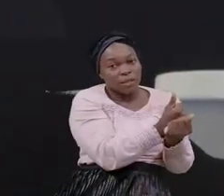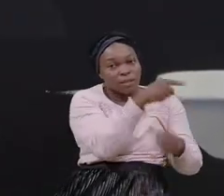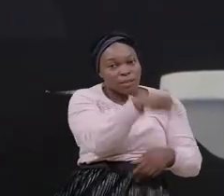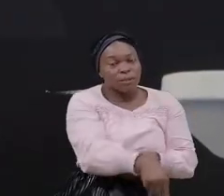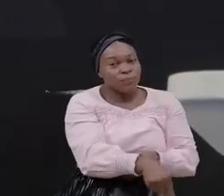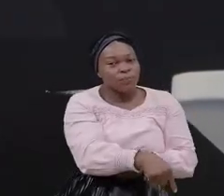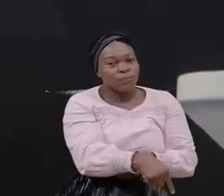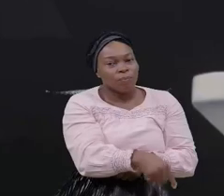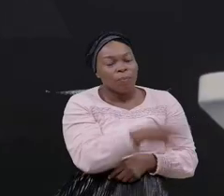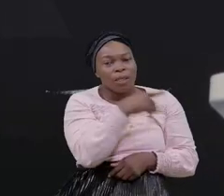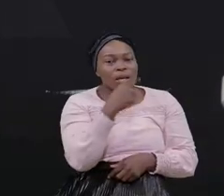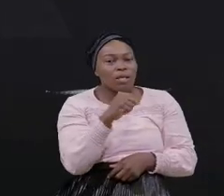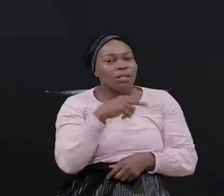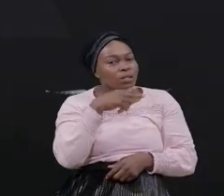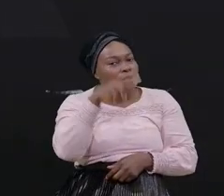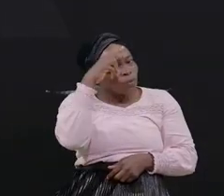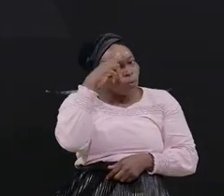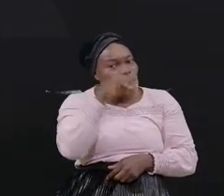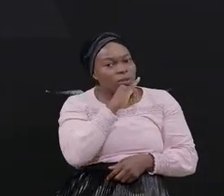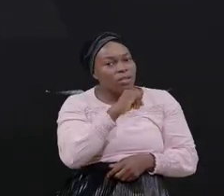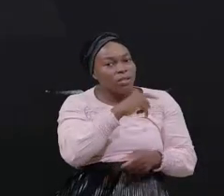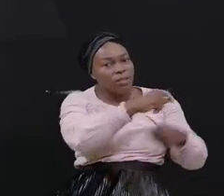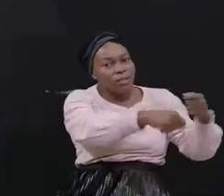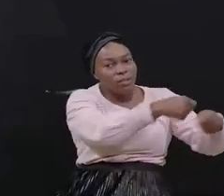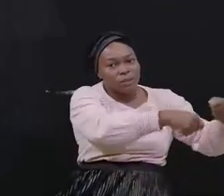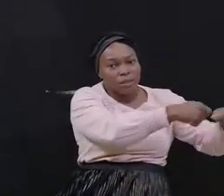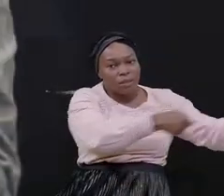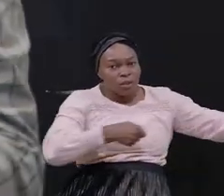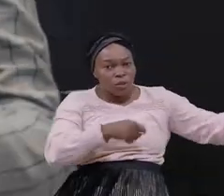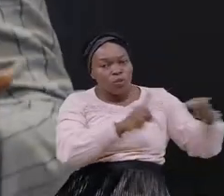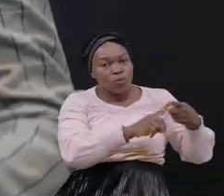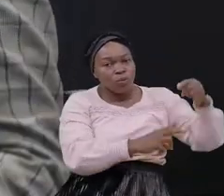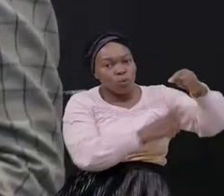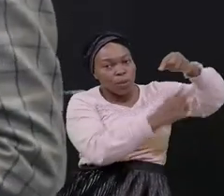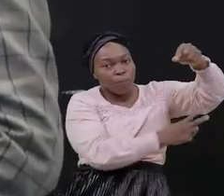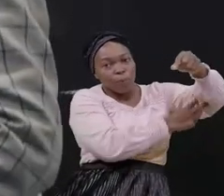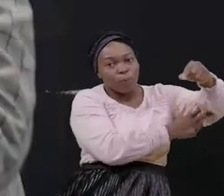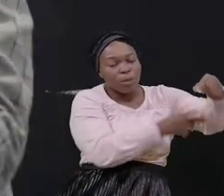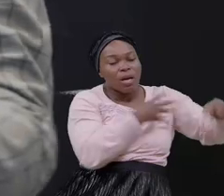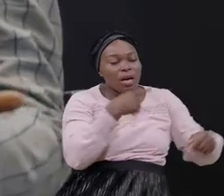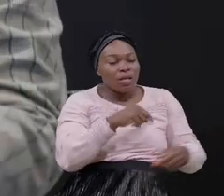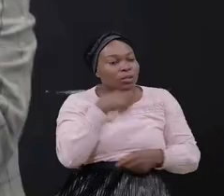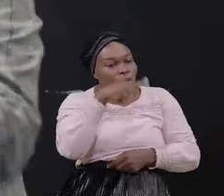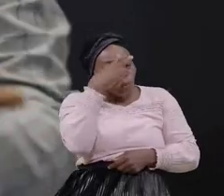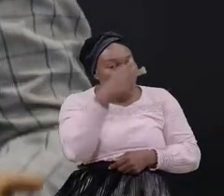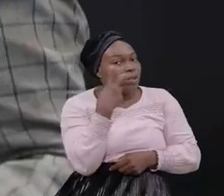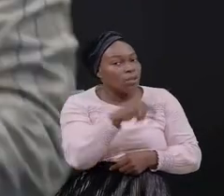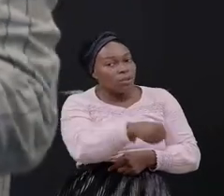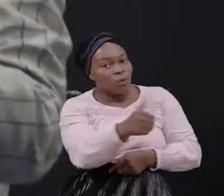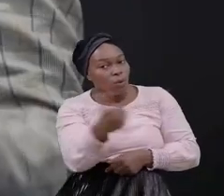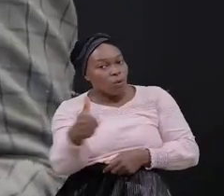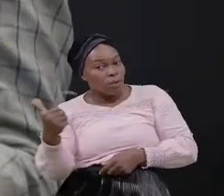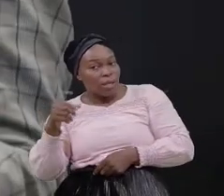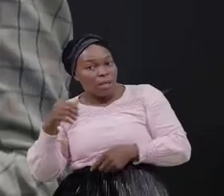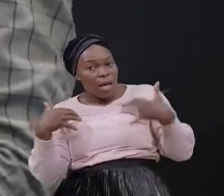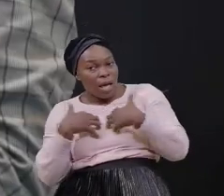Et c'est attaché à un poteau La chèvre là voit d'autres animaux,